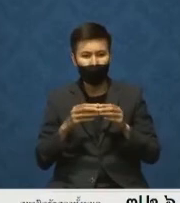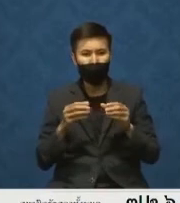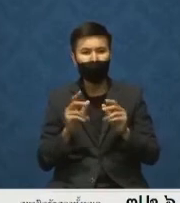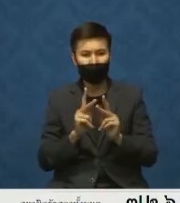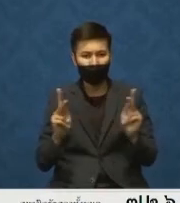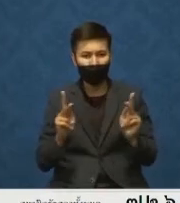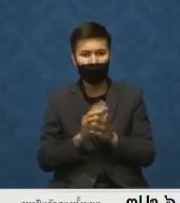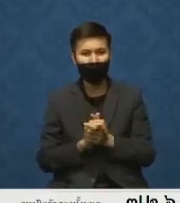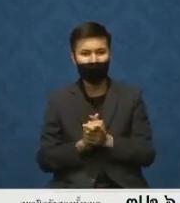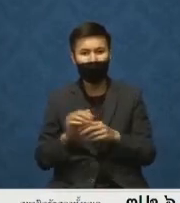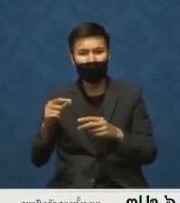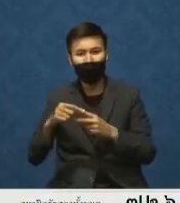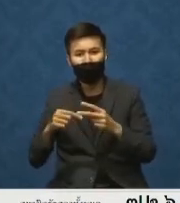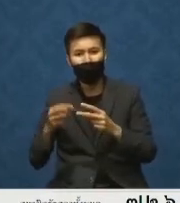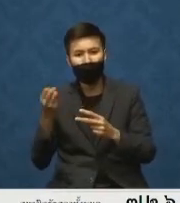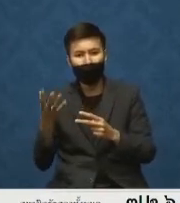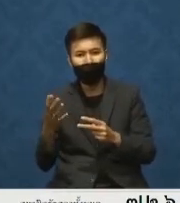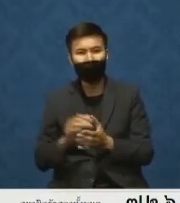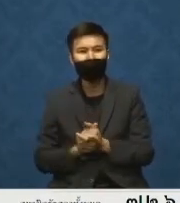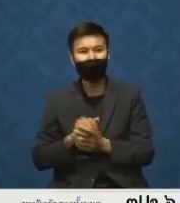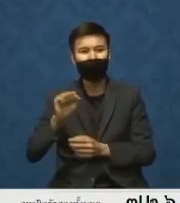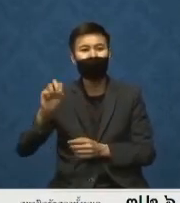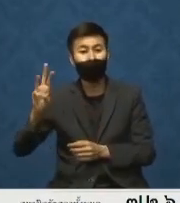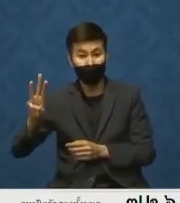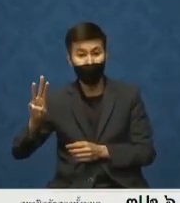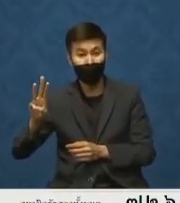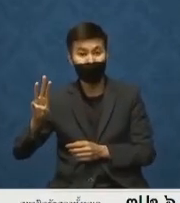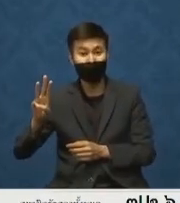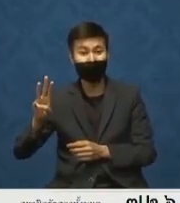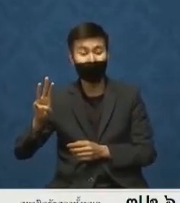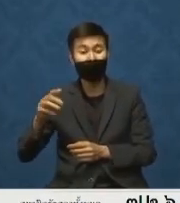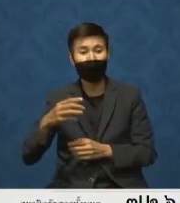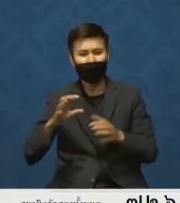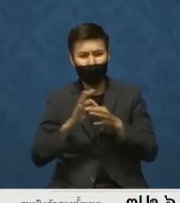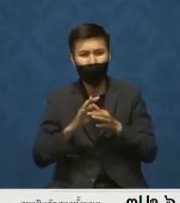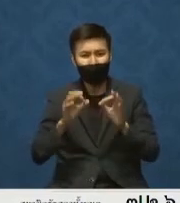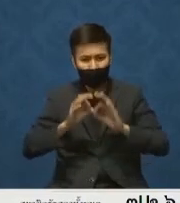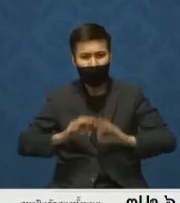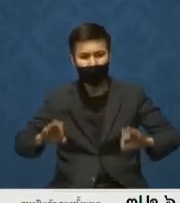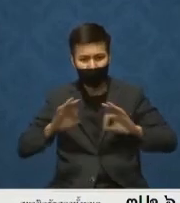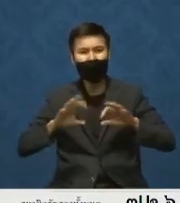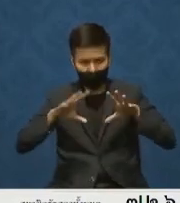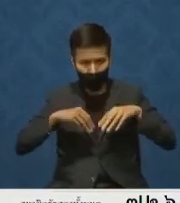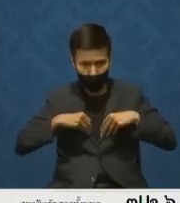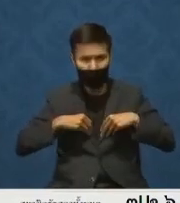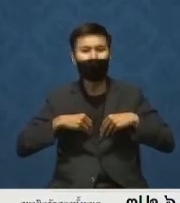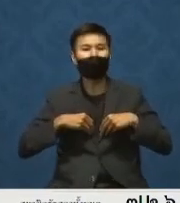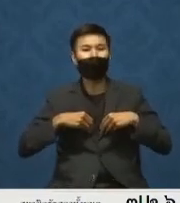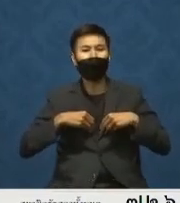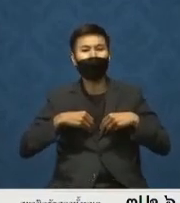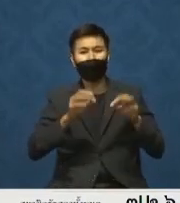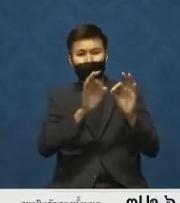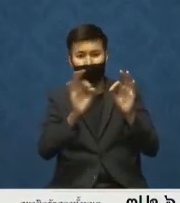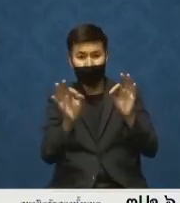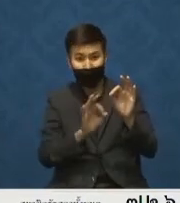รรมฐษการ เสียงข้างมากโดยเฉพาะทมาจากอุธิสภา ทเห็นความสำคัญเรื่องนี้และยอมใหมีการเพิมเติม